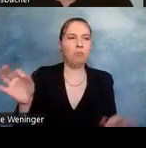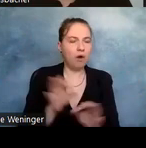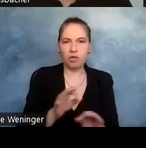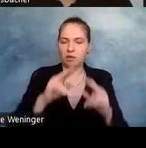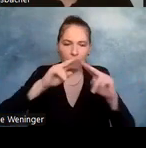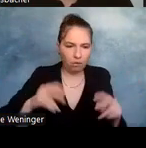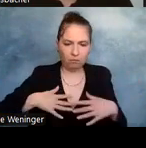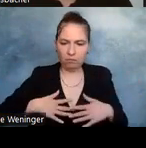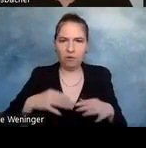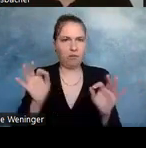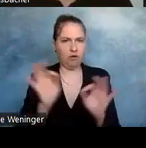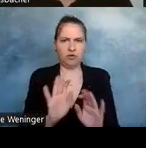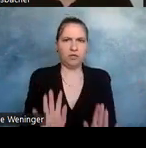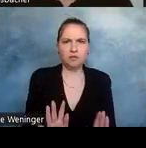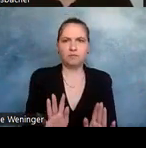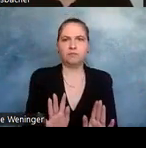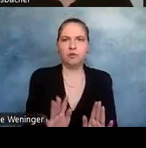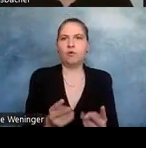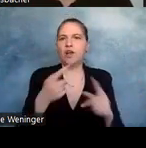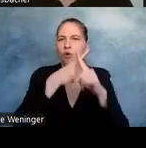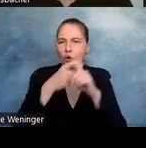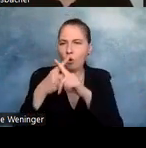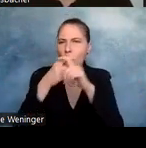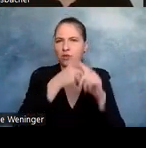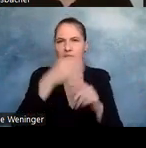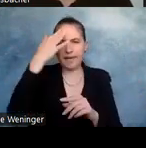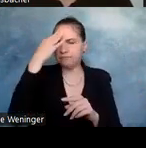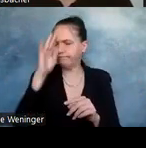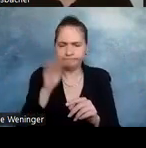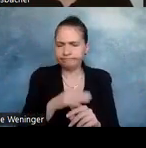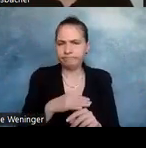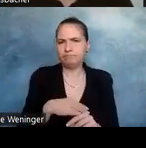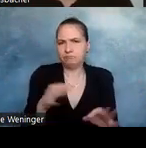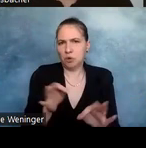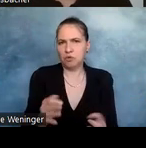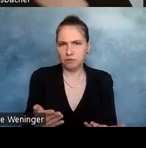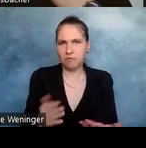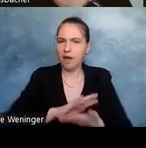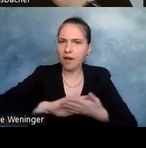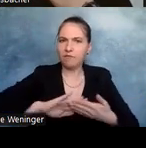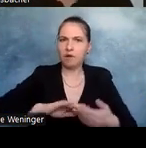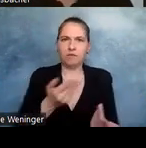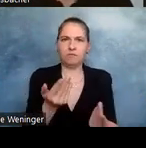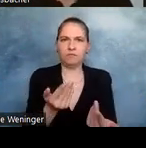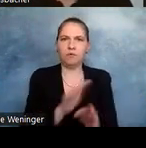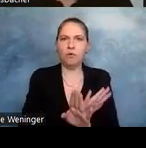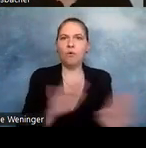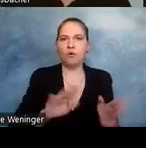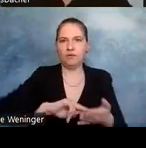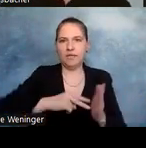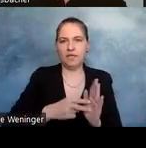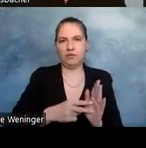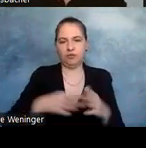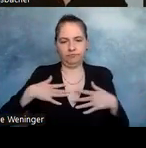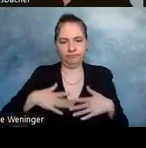man den HTML-Code quasi anguckt von der Webseite, sondern einfach, wie kann man sich das anschauen und wie kann man es dann bewerten.